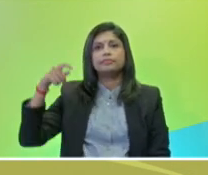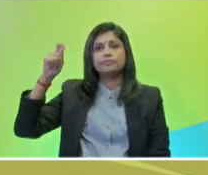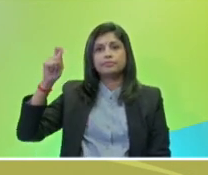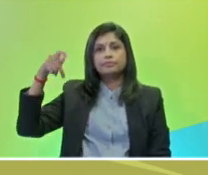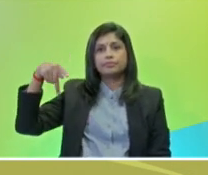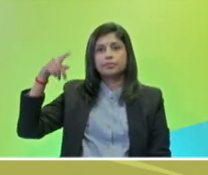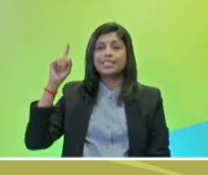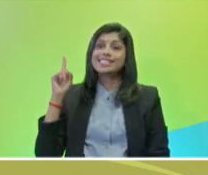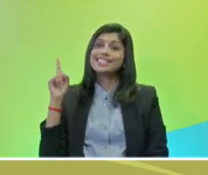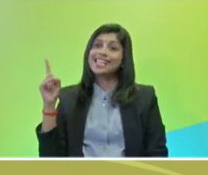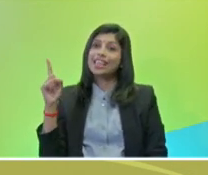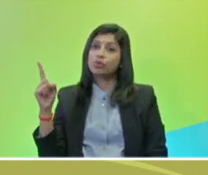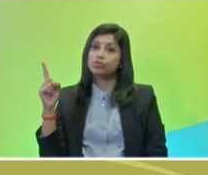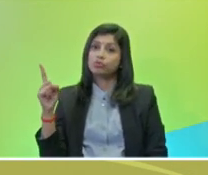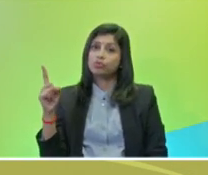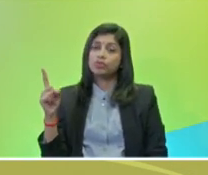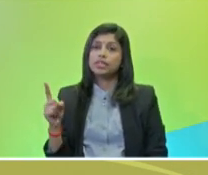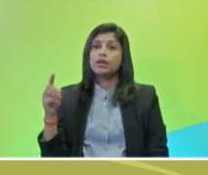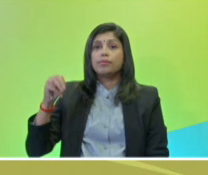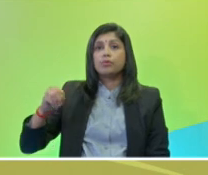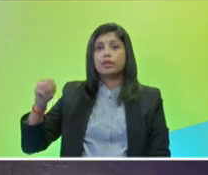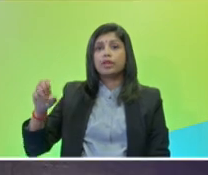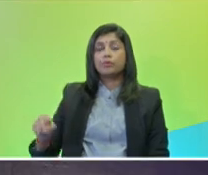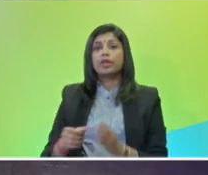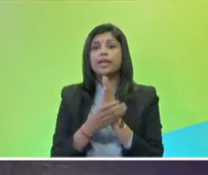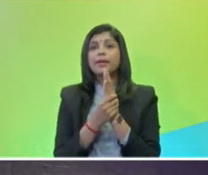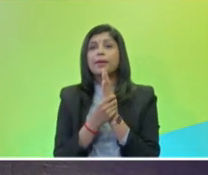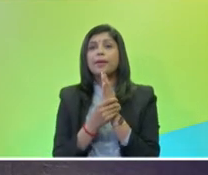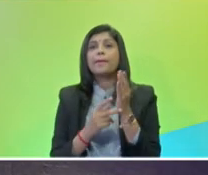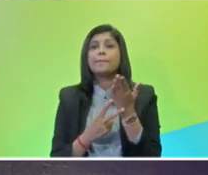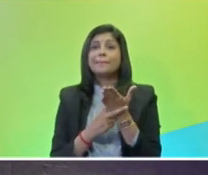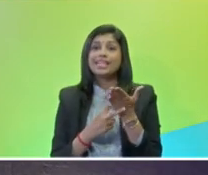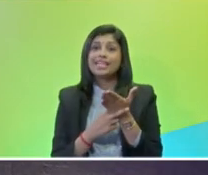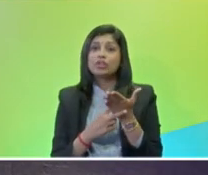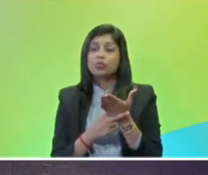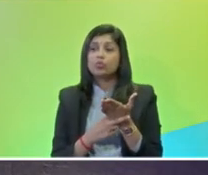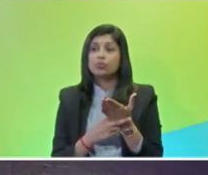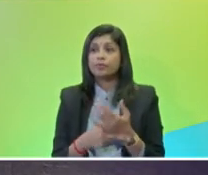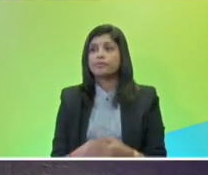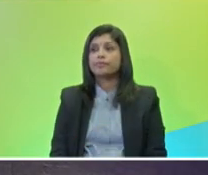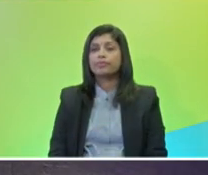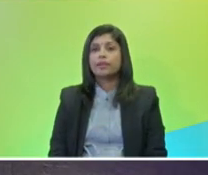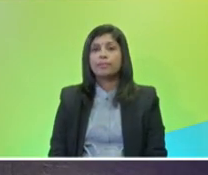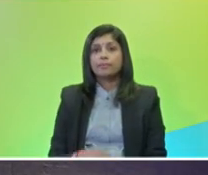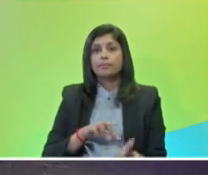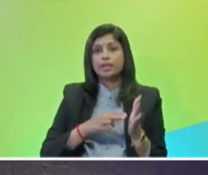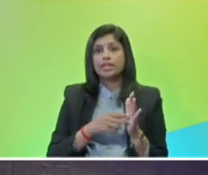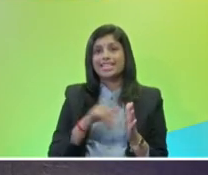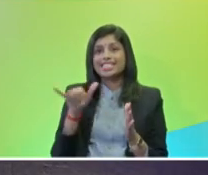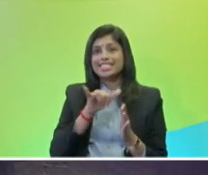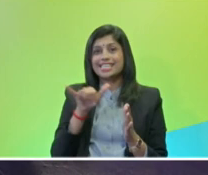perkara asas Oke coba Akmal untuk saya lompat lompat sebelah kaki satu kaki oke satu dua